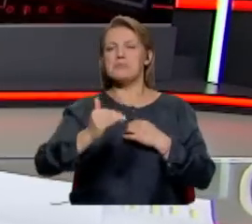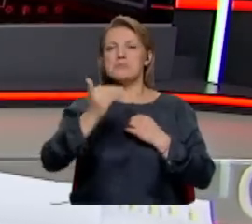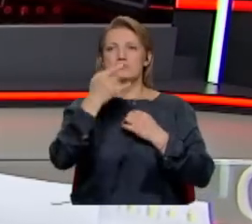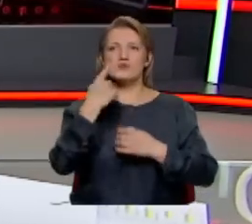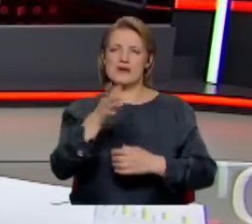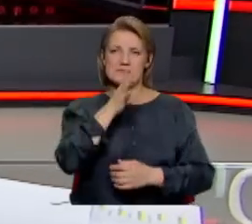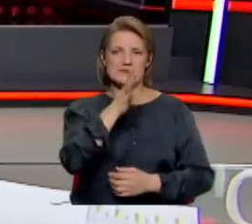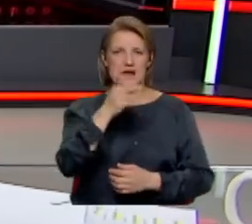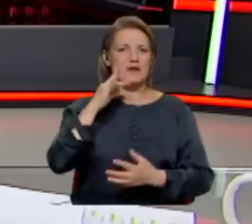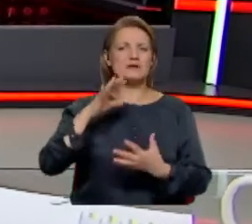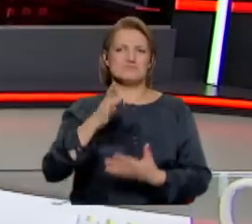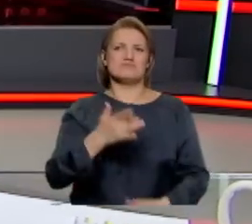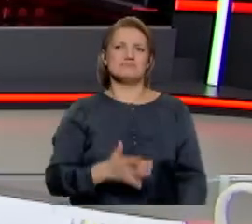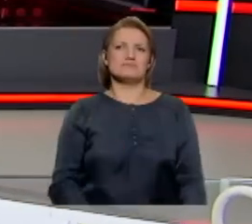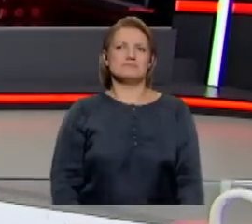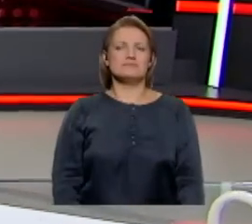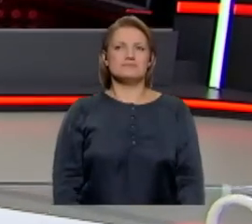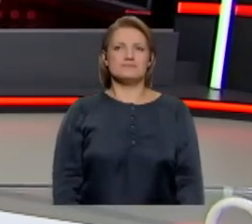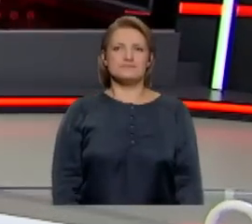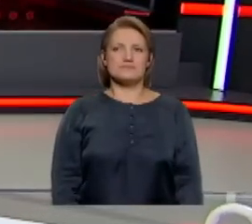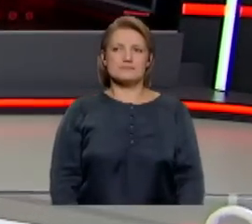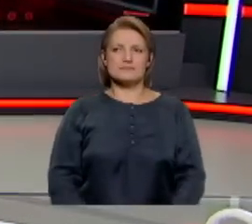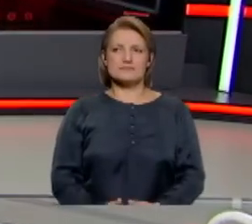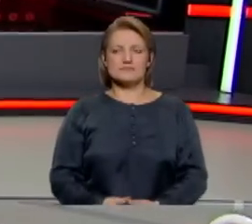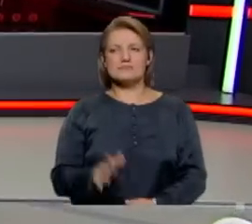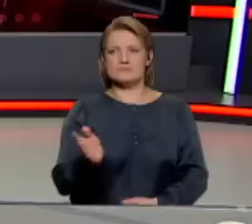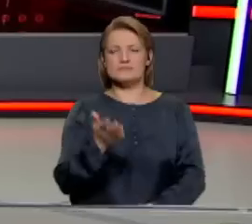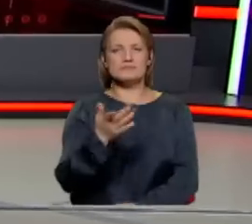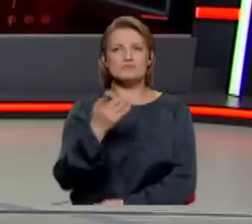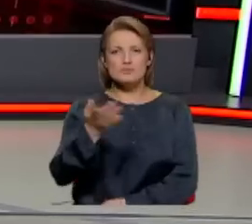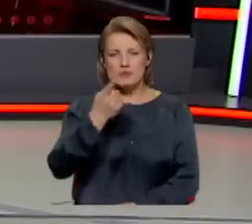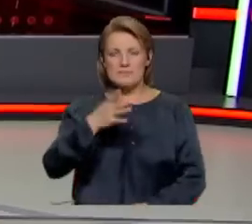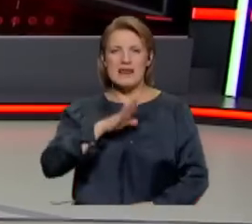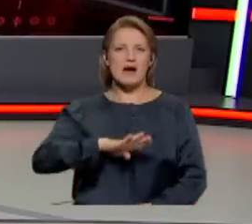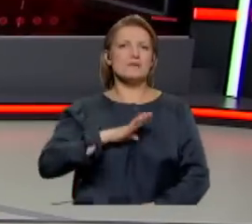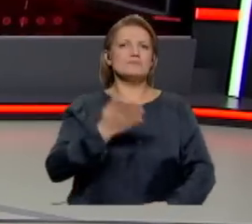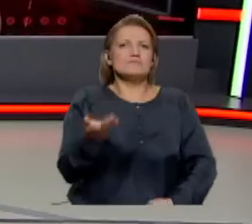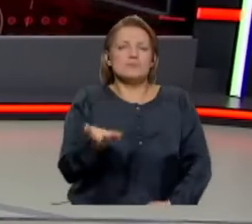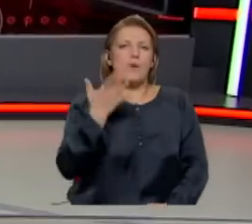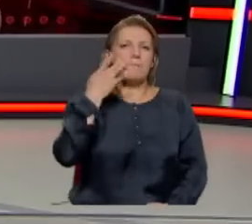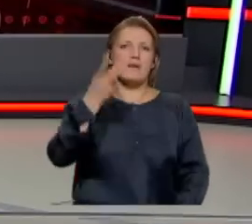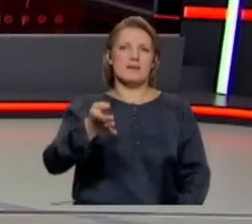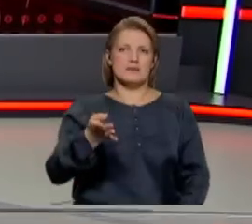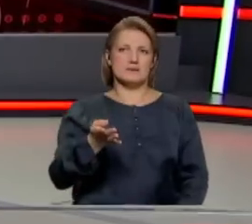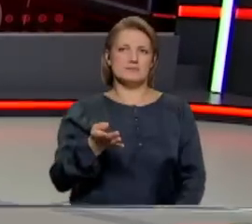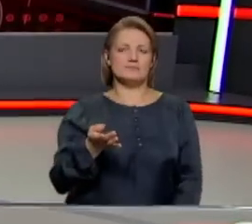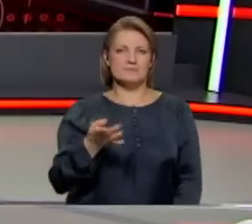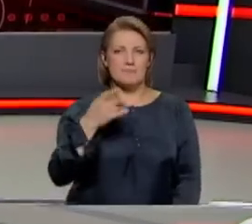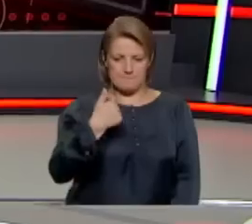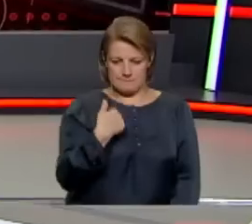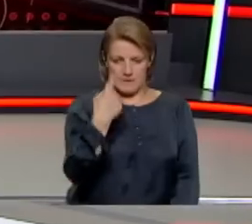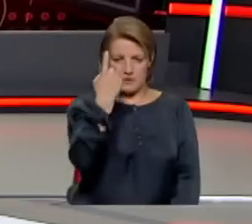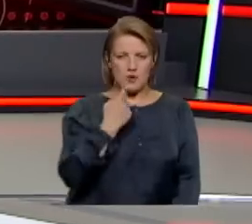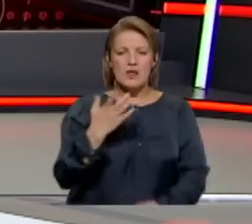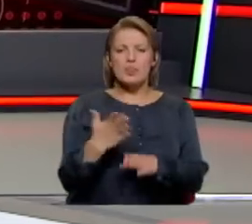Bana kalırsa insaflı eleştirirler fakat buna bile Tamam mül yok belli bana